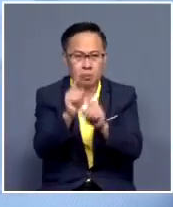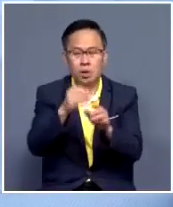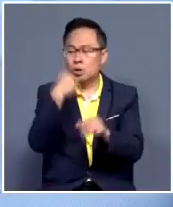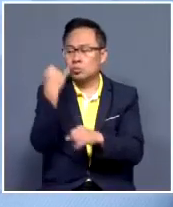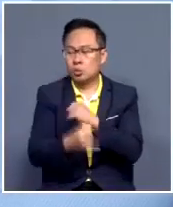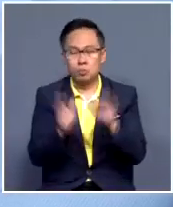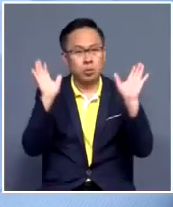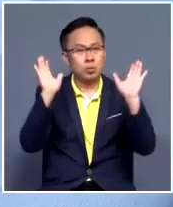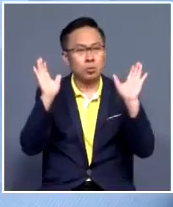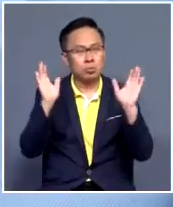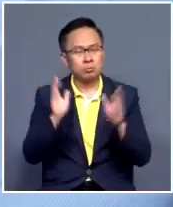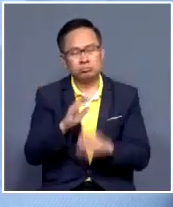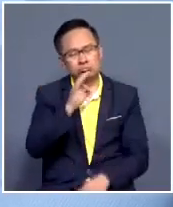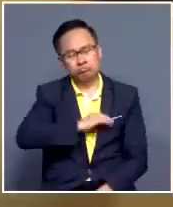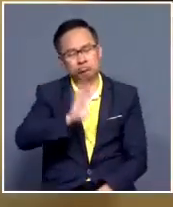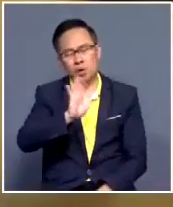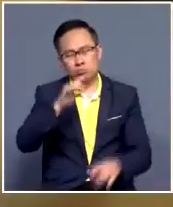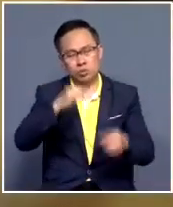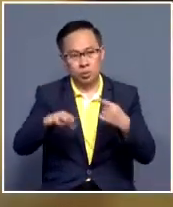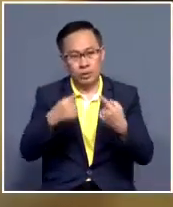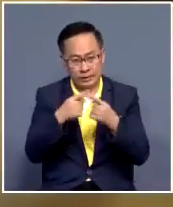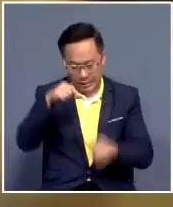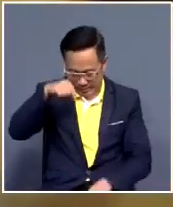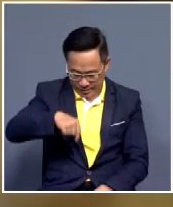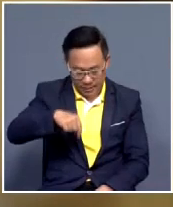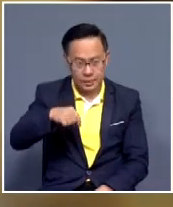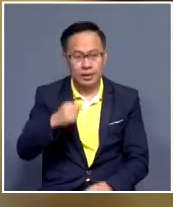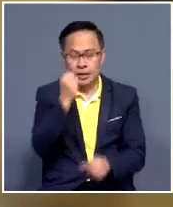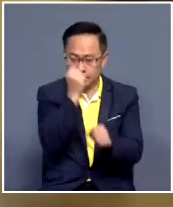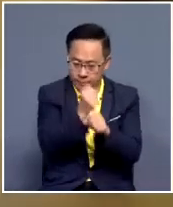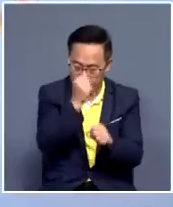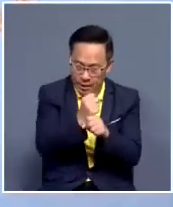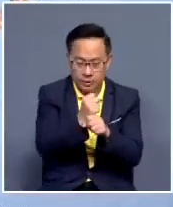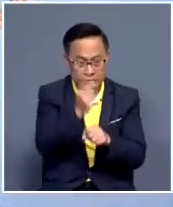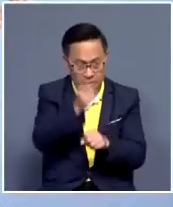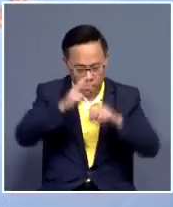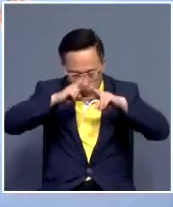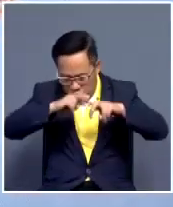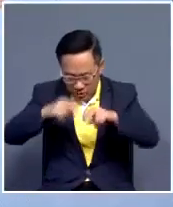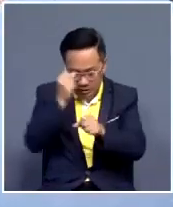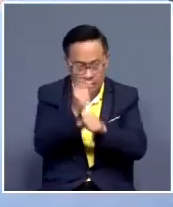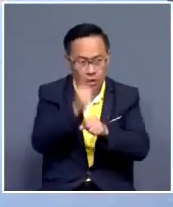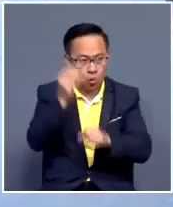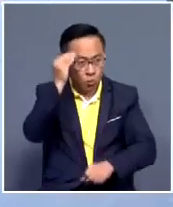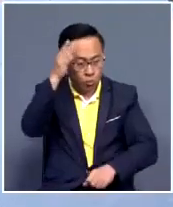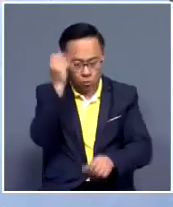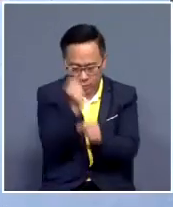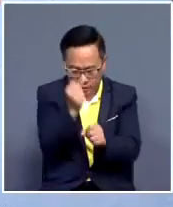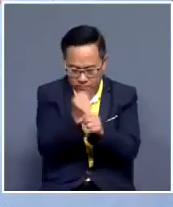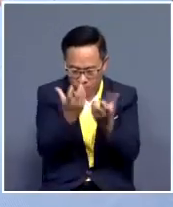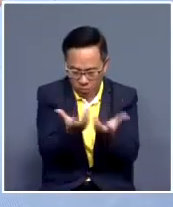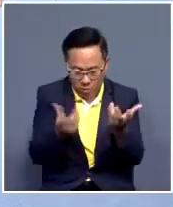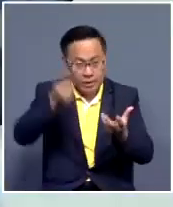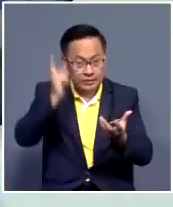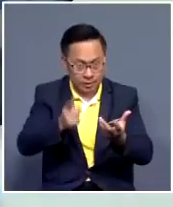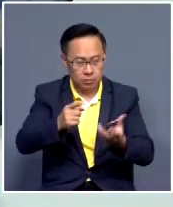บใช่ไหมคะแต่ว่าการเรียนลักษณะเนี้ยมันเป็นการเรียนที่แบบมันมีความท้าทายยิ่งกว่าตรงที่ว่าทำยังไงที่เราจะนำความรู้ตรงเนี้ยเอาออกมาใช้ข้างน